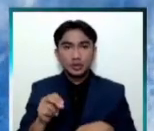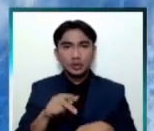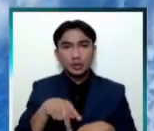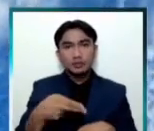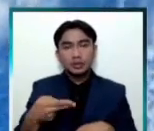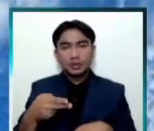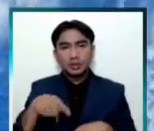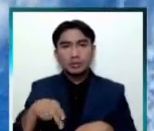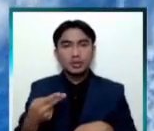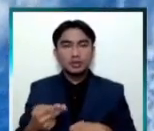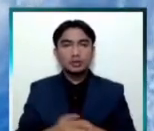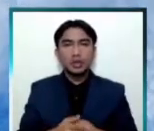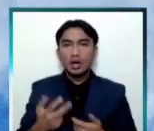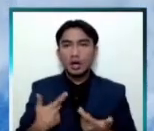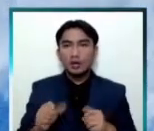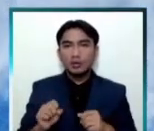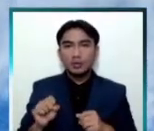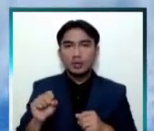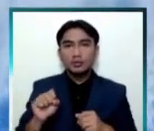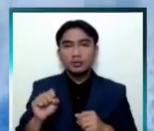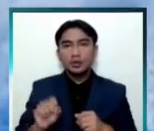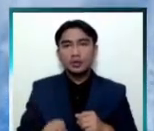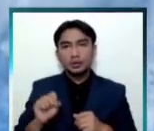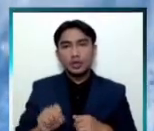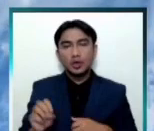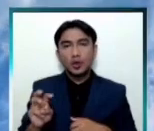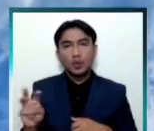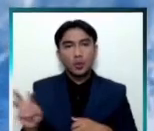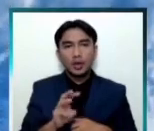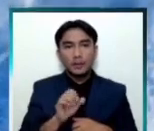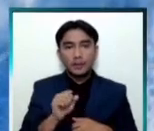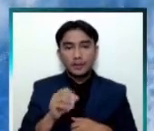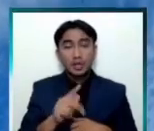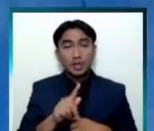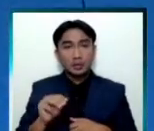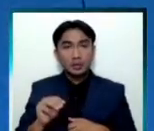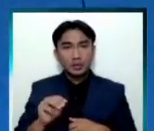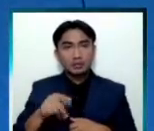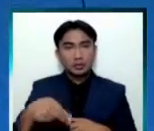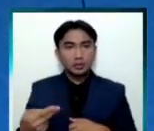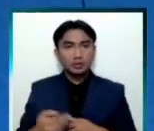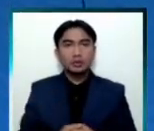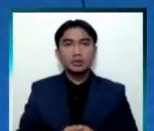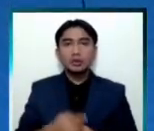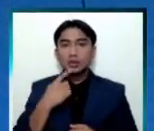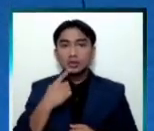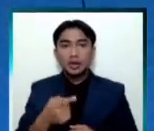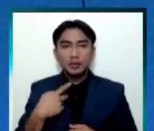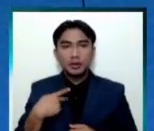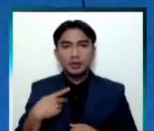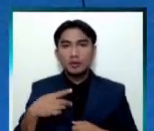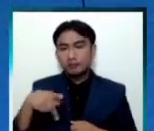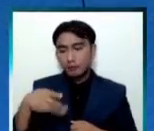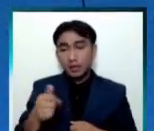ito pa south-southwest sa bilis na 15 kilometers per hour. Base sa forecast track ng PAGASA, hindi